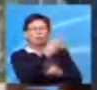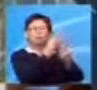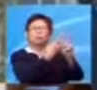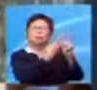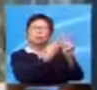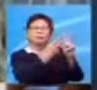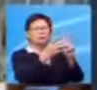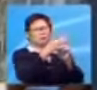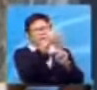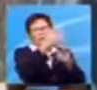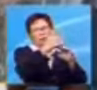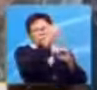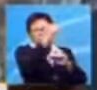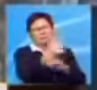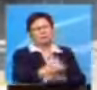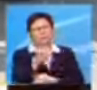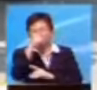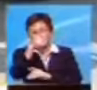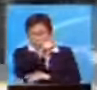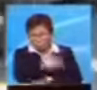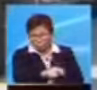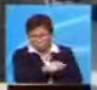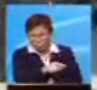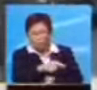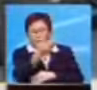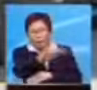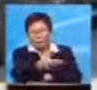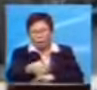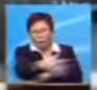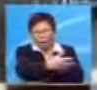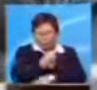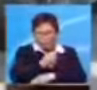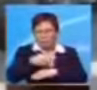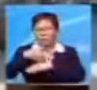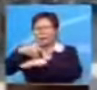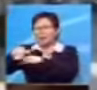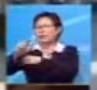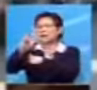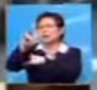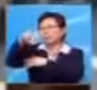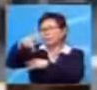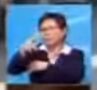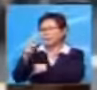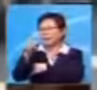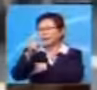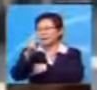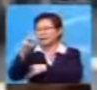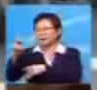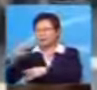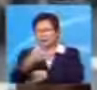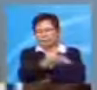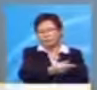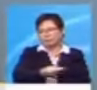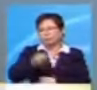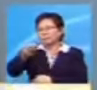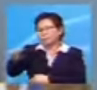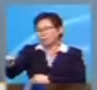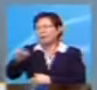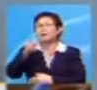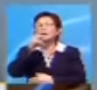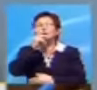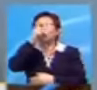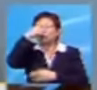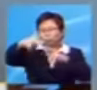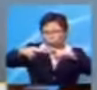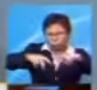lebih suspek dan barang rampasan diserahkan kepada Kementerian Perdagangan dalam negeri koperasi dan kepenggunaan kpdnkk Kedah